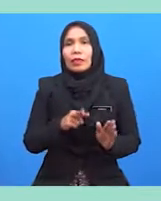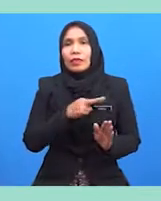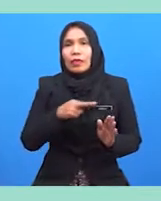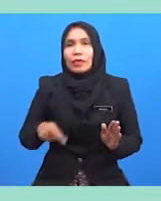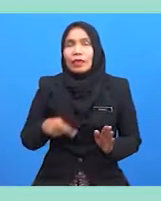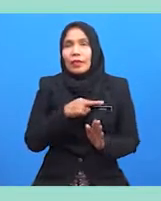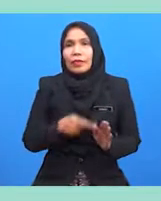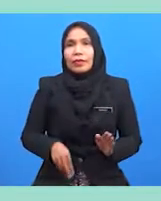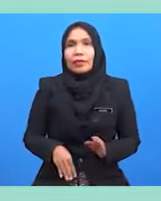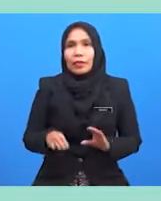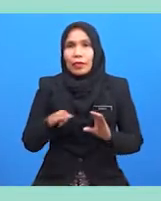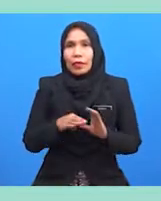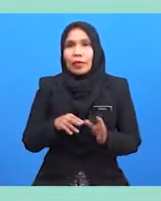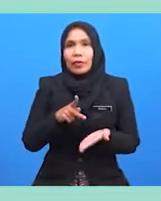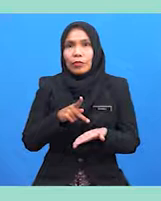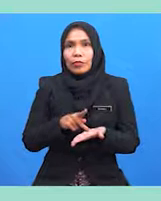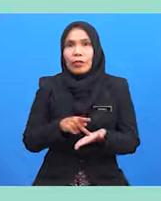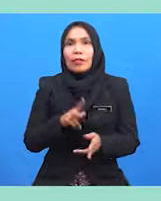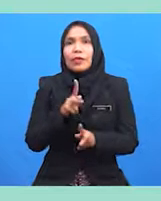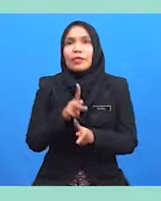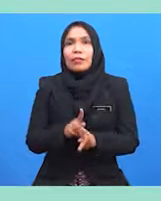dan akaun pinjaman kewangan.